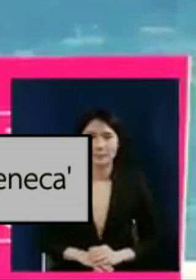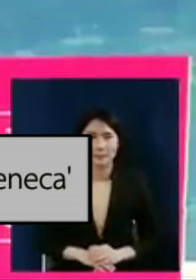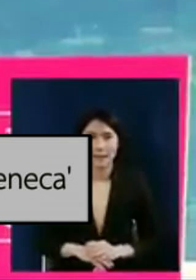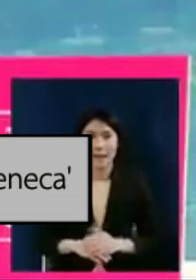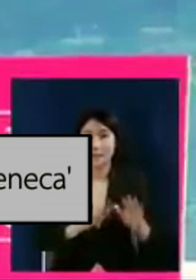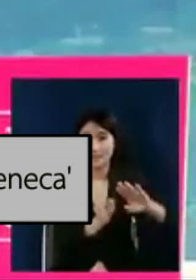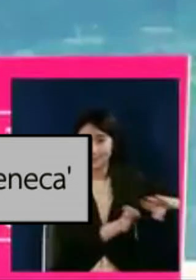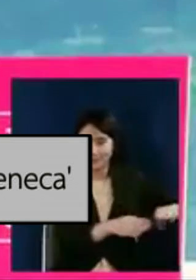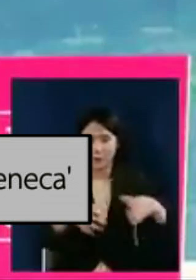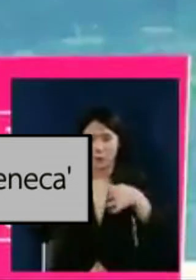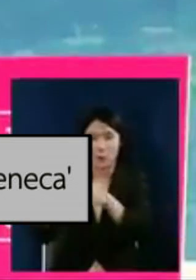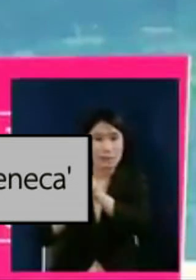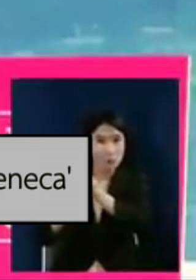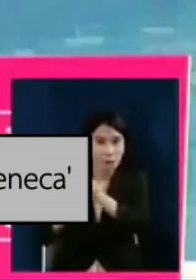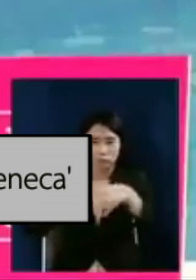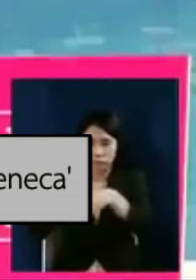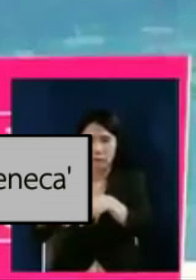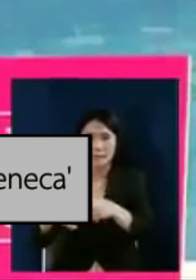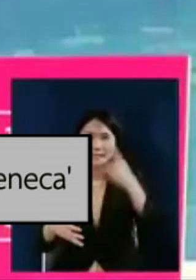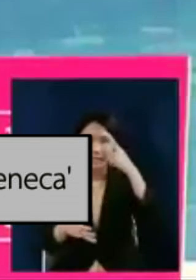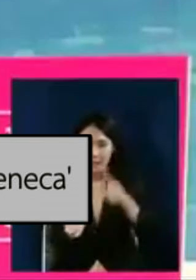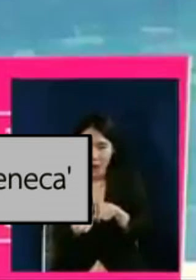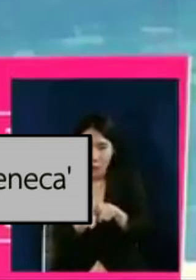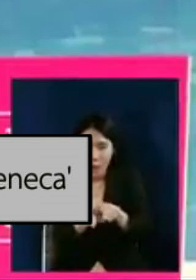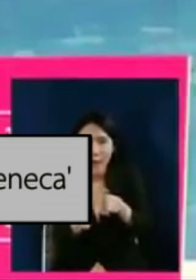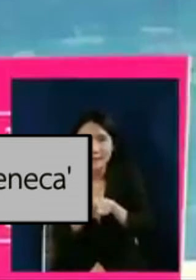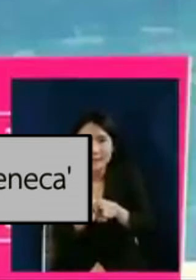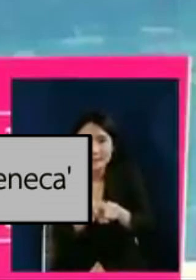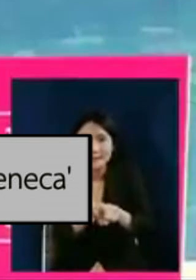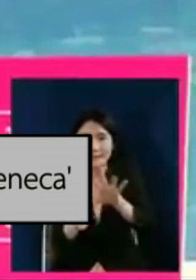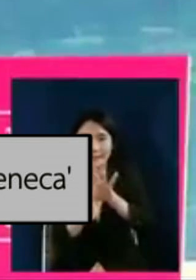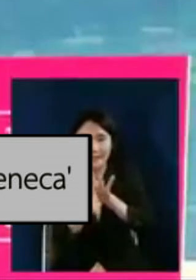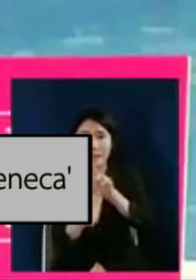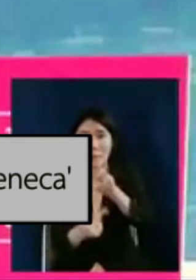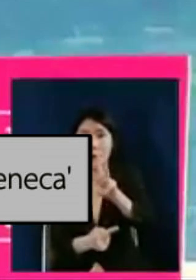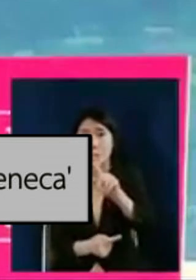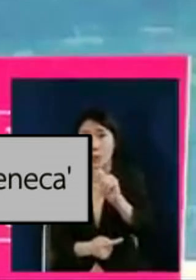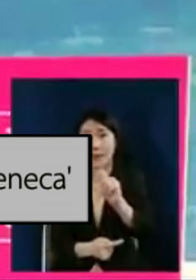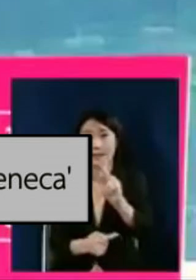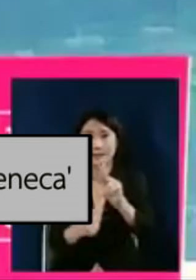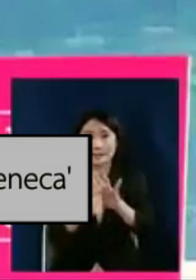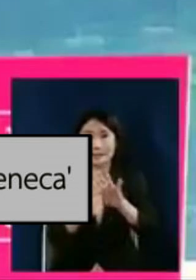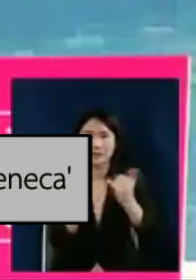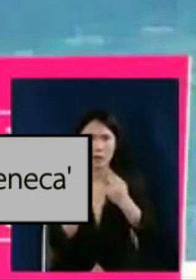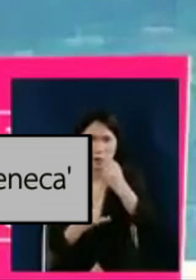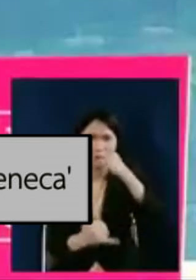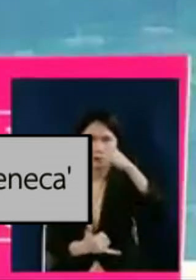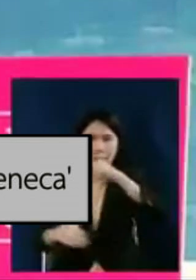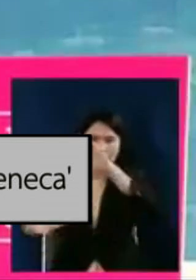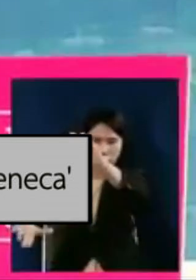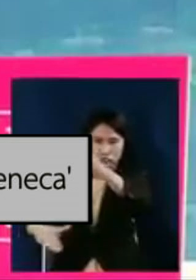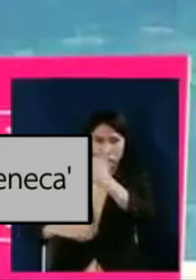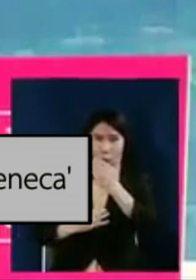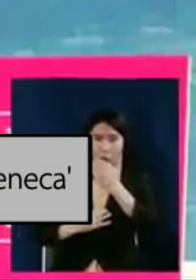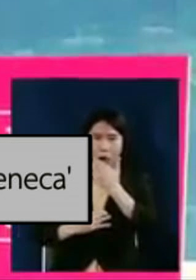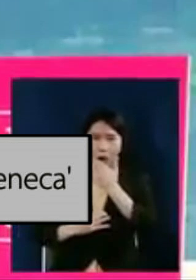ที่ 2นะครับที่เราเรียกว่าไวรัส vectorไวรัสvectorเด็กก็คือที่เราประเทศไทยเราจะนำเข้ามาในนะครับ